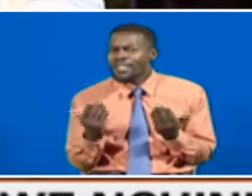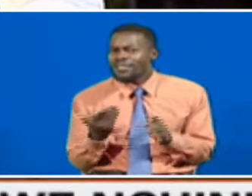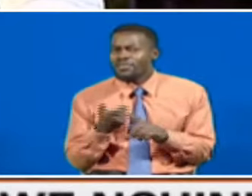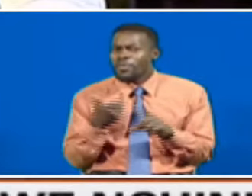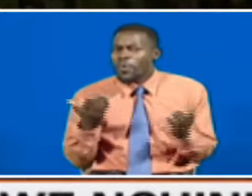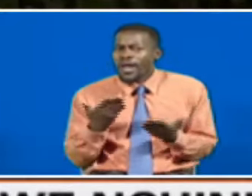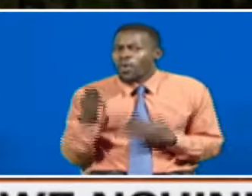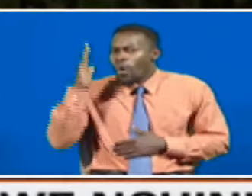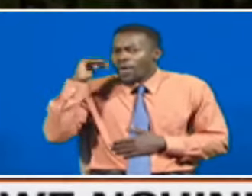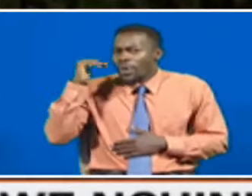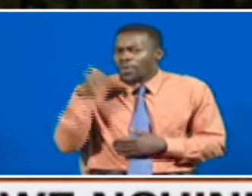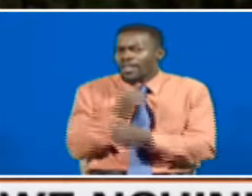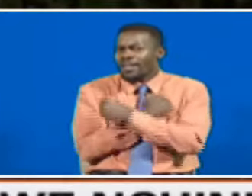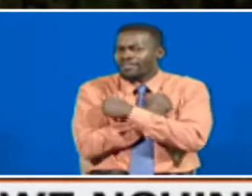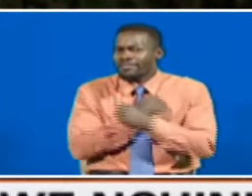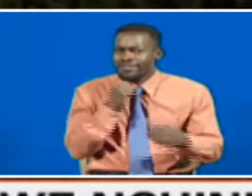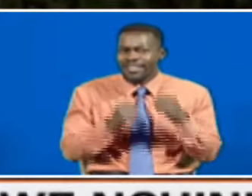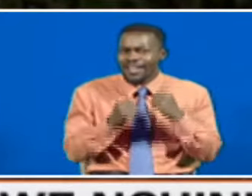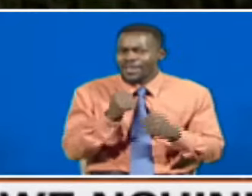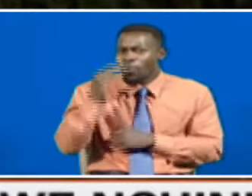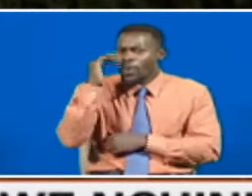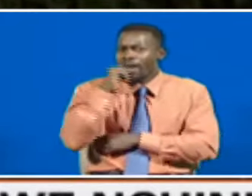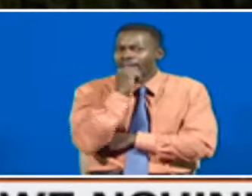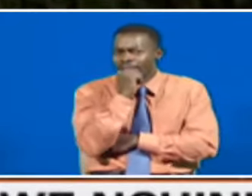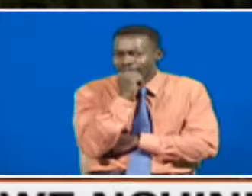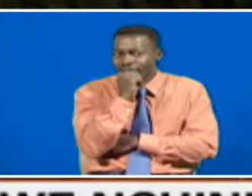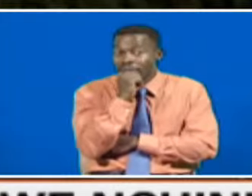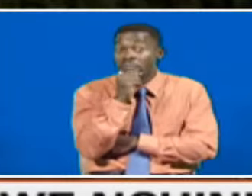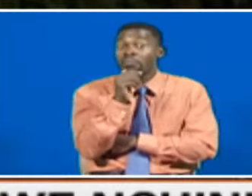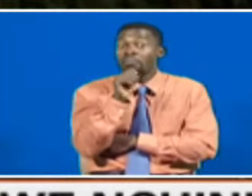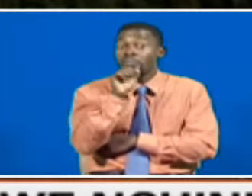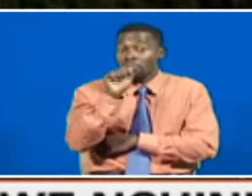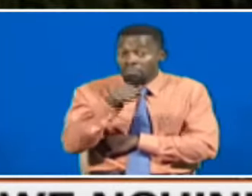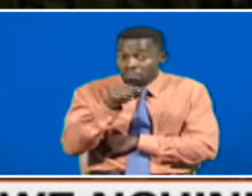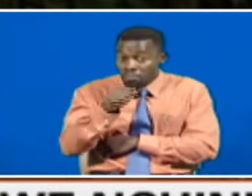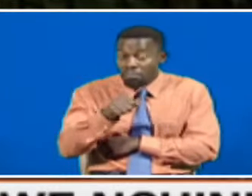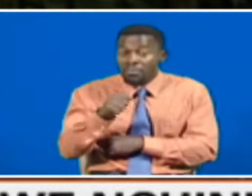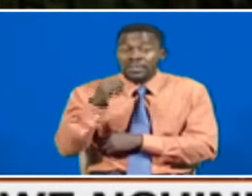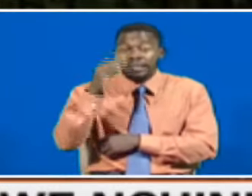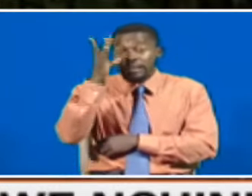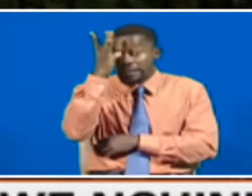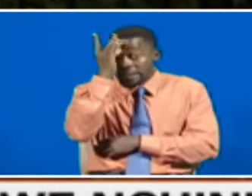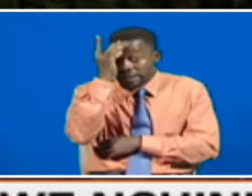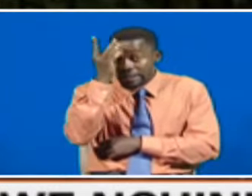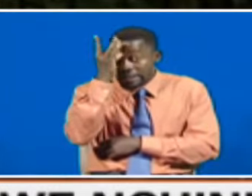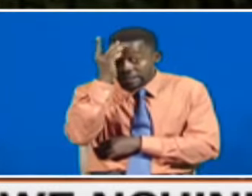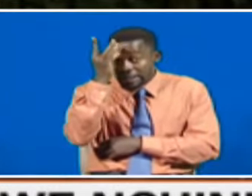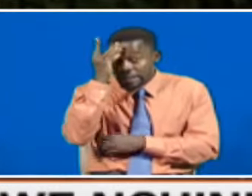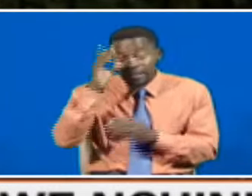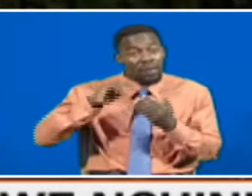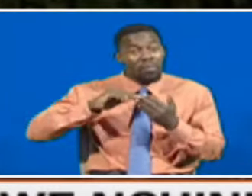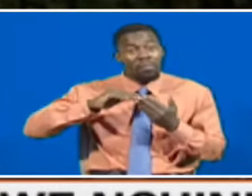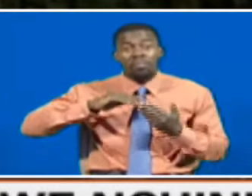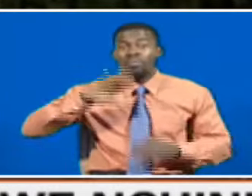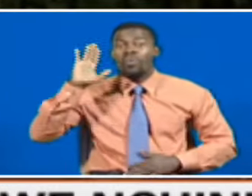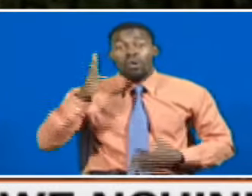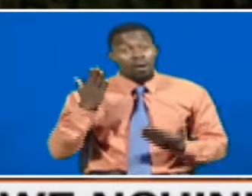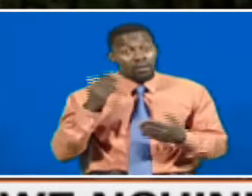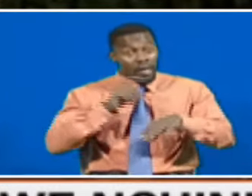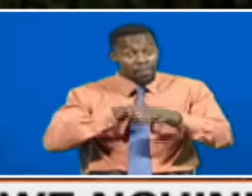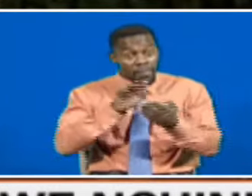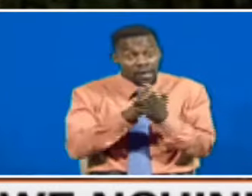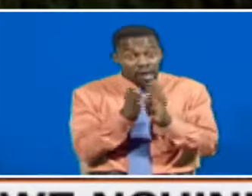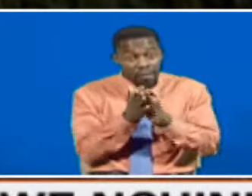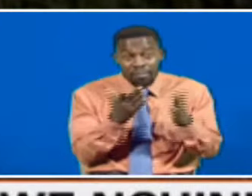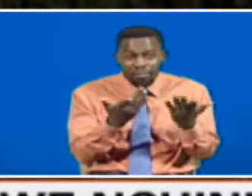kwa sababu kama unavyojua maugonjwa mingi ya lifestyle diseases zinakujanga kama ukishatimiza mwaka